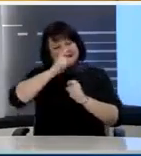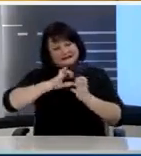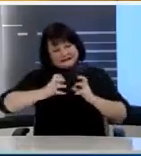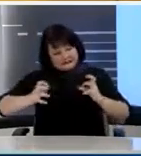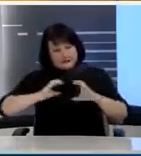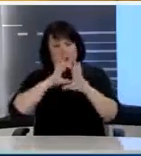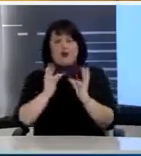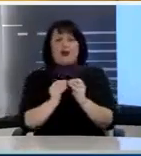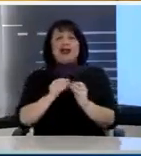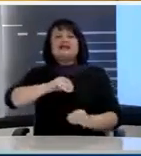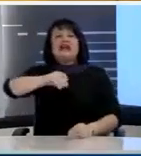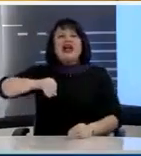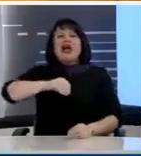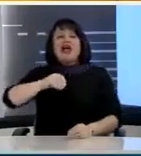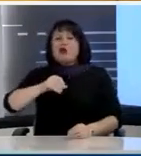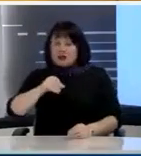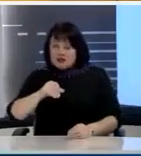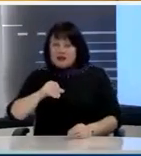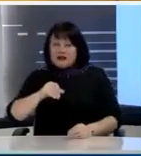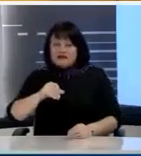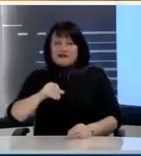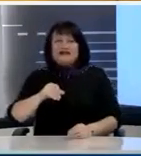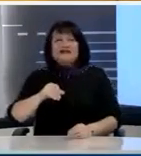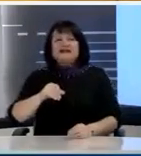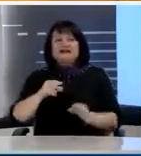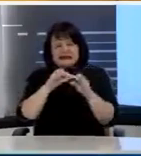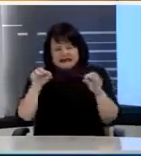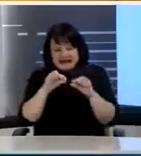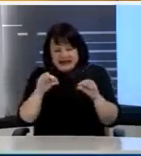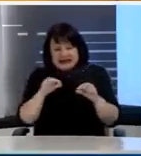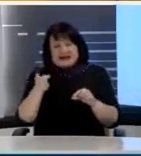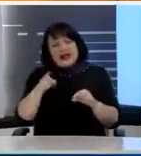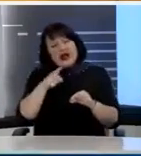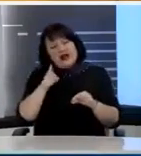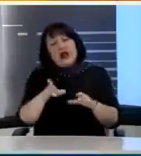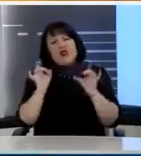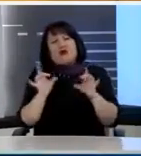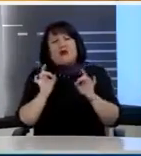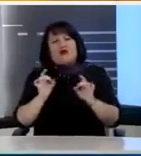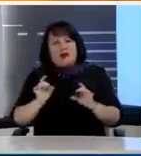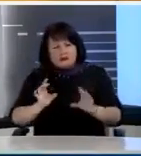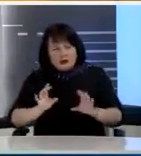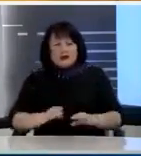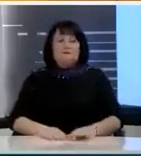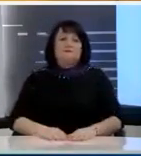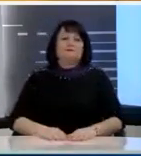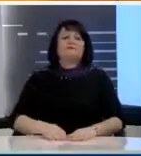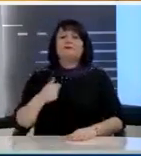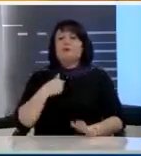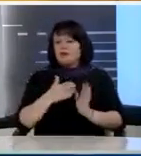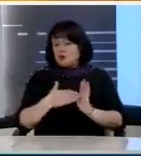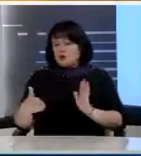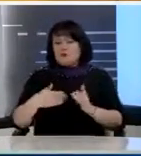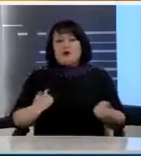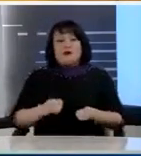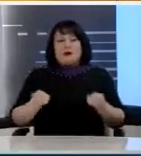Οι ζαχαροδιαβητικοί έπαιρναν δωρεάν τις ταινίες μέτρησης ζαχάρου και πολλά άλλα, να μην φάμε τον χρόνο. Στη θητεία μου, κυρίες και κύριοι